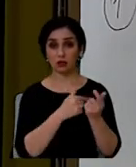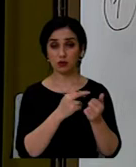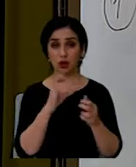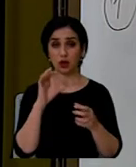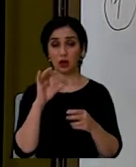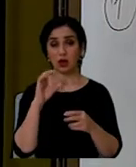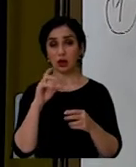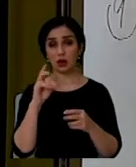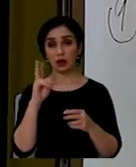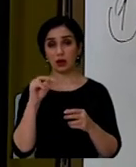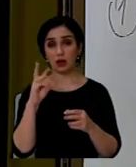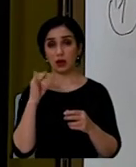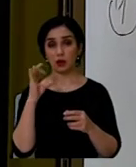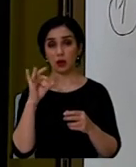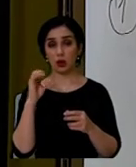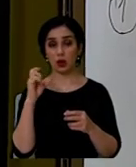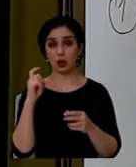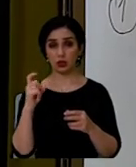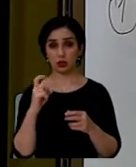калий OH.